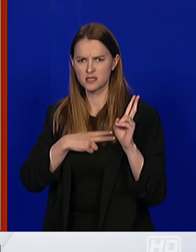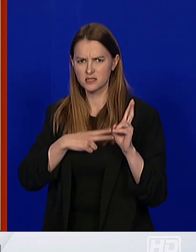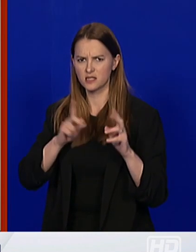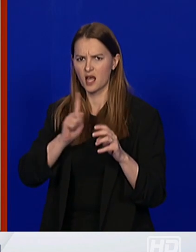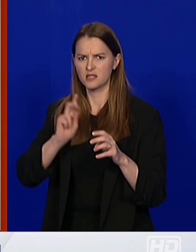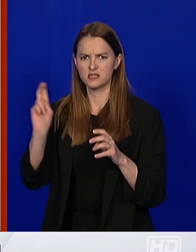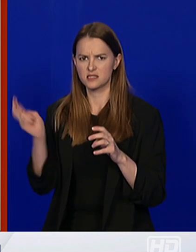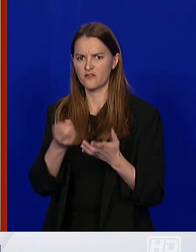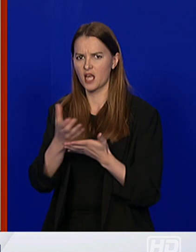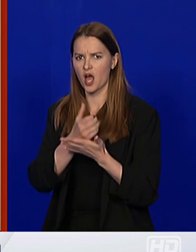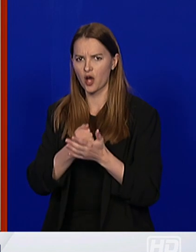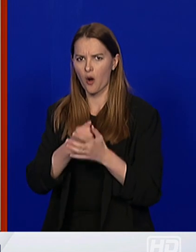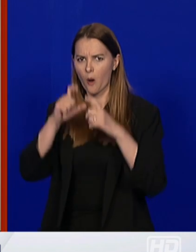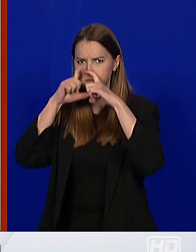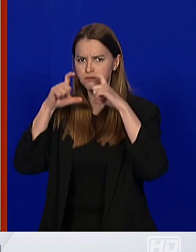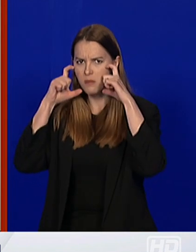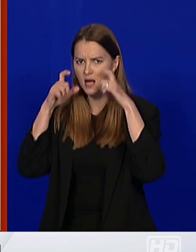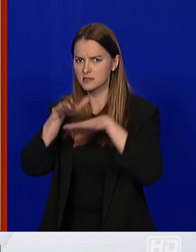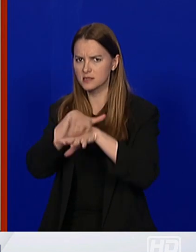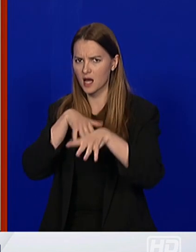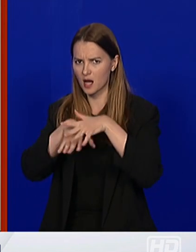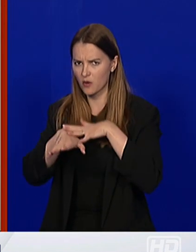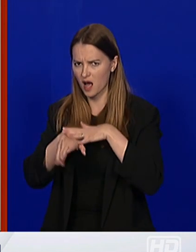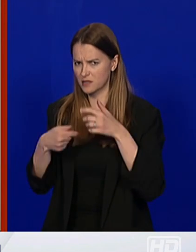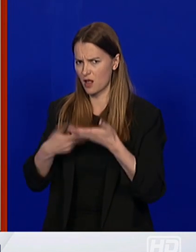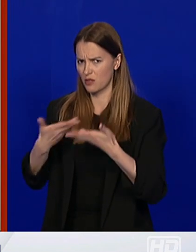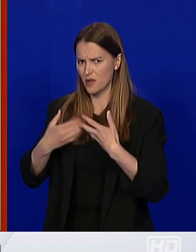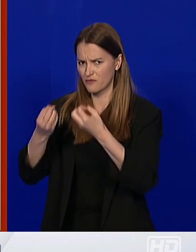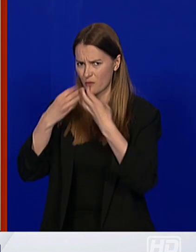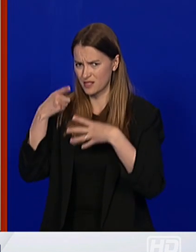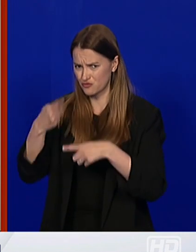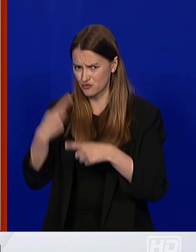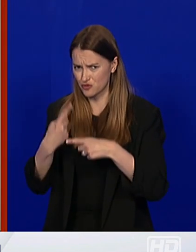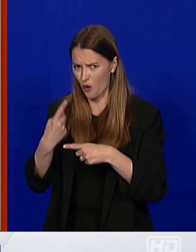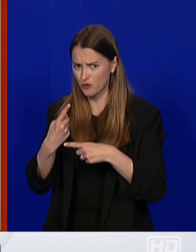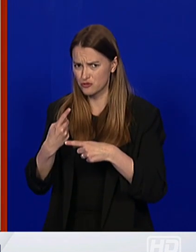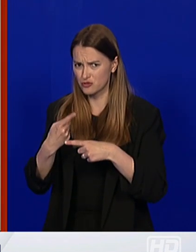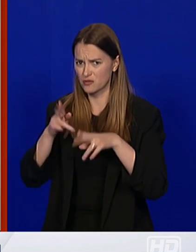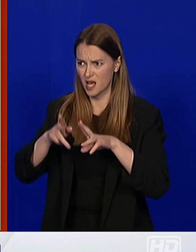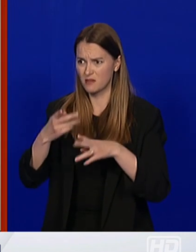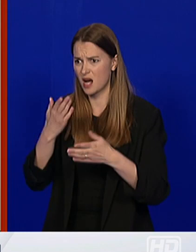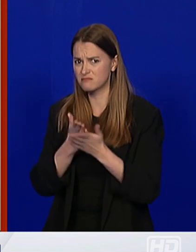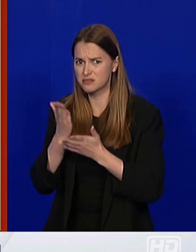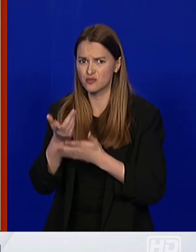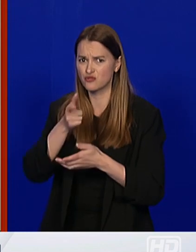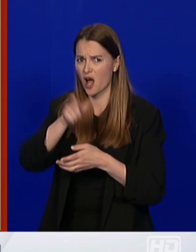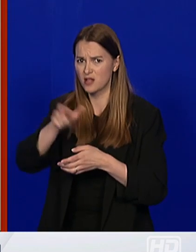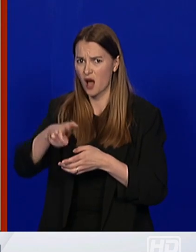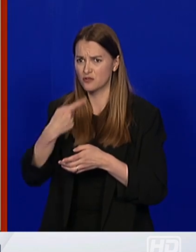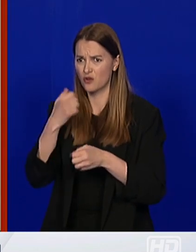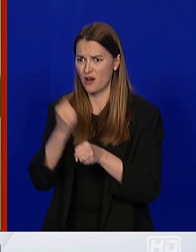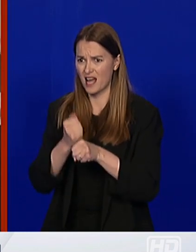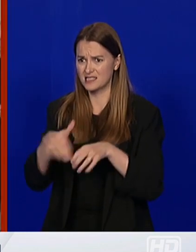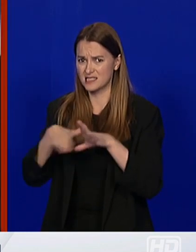Maskice i rukavice. Dobili smo neke informacije o tome, pa je li to točno ili to nije točno da ima takvih slučajeva u domovima da osoblje ne koristi